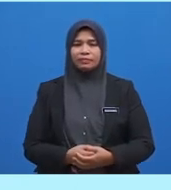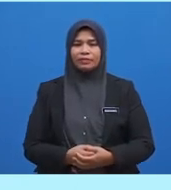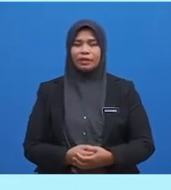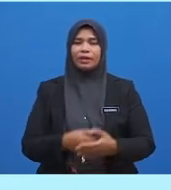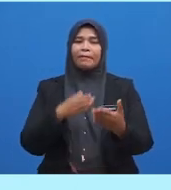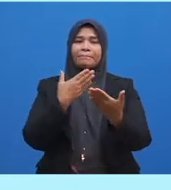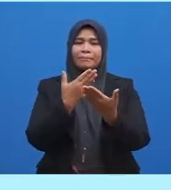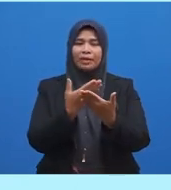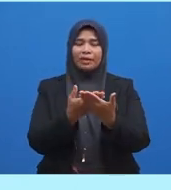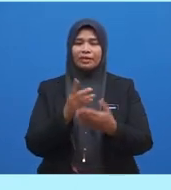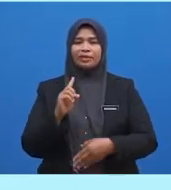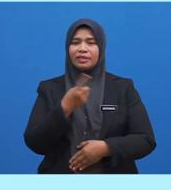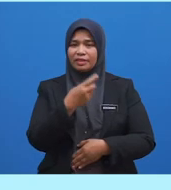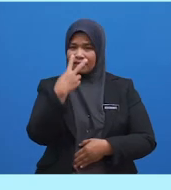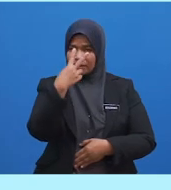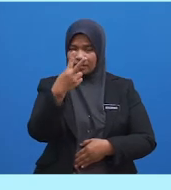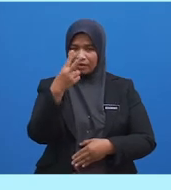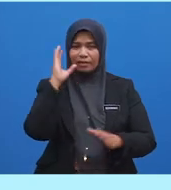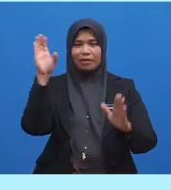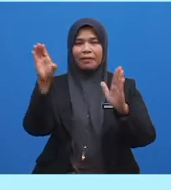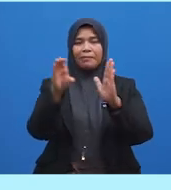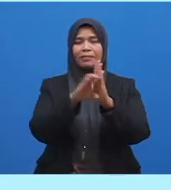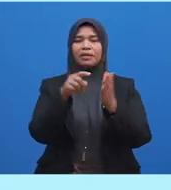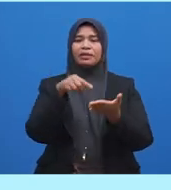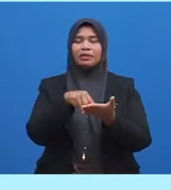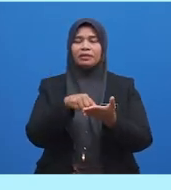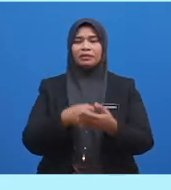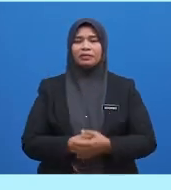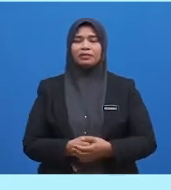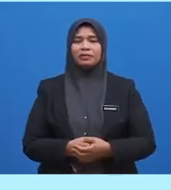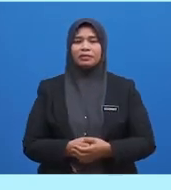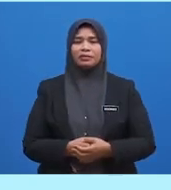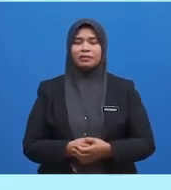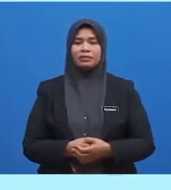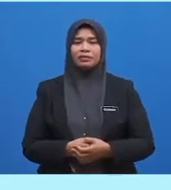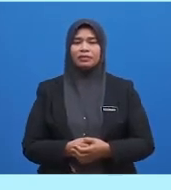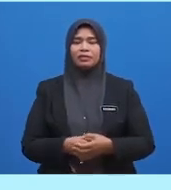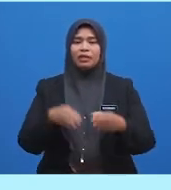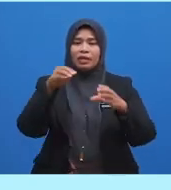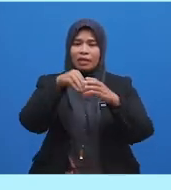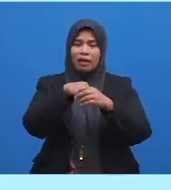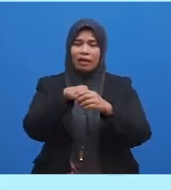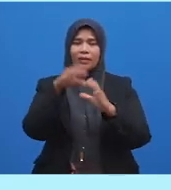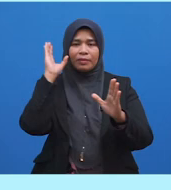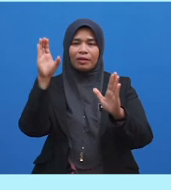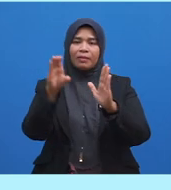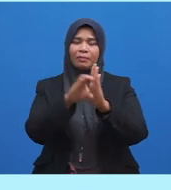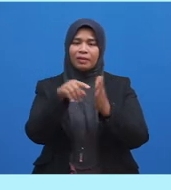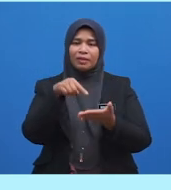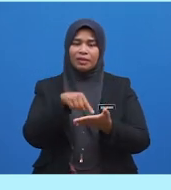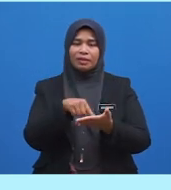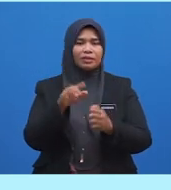bye kita lihat Kampar gitu ya di dalam gambar ini